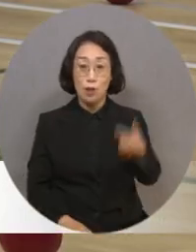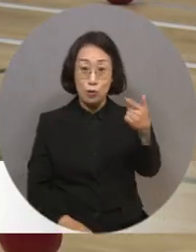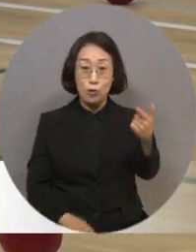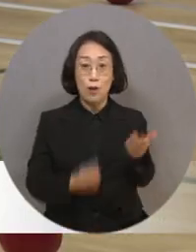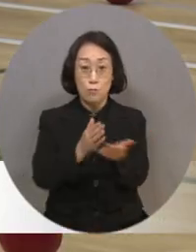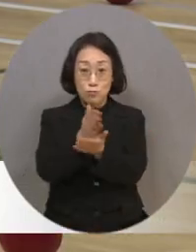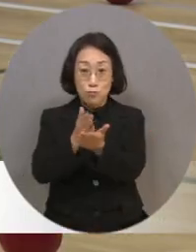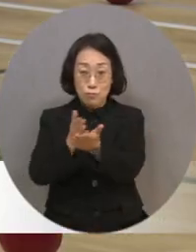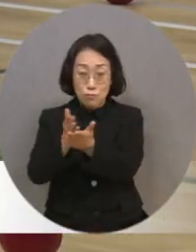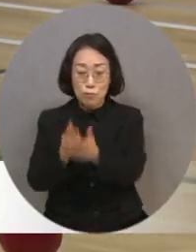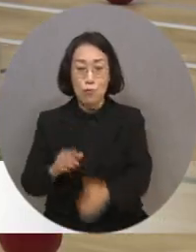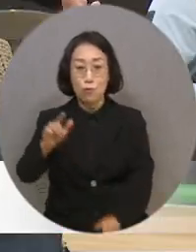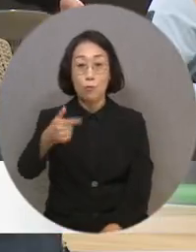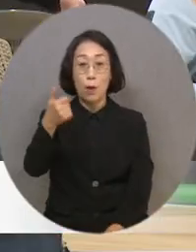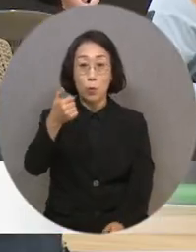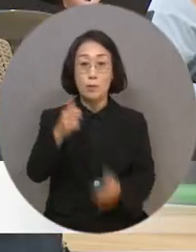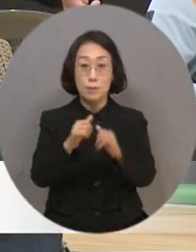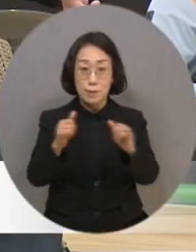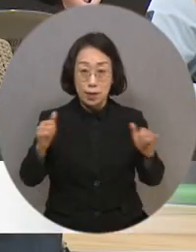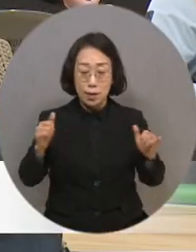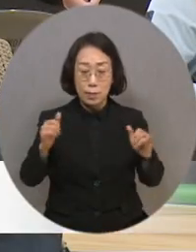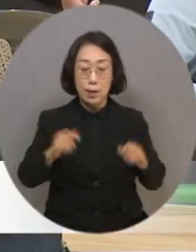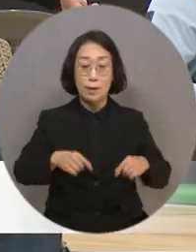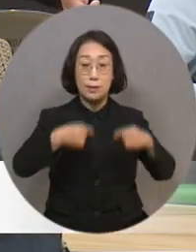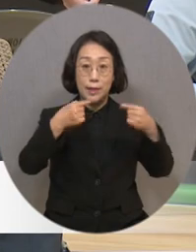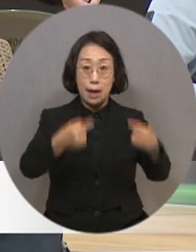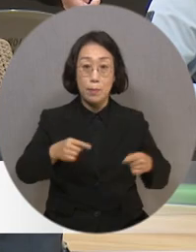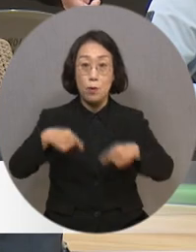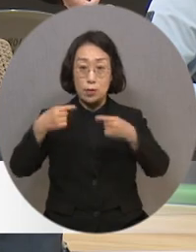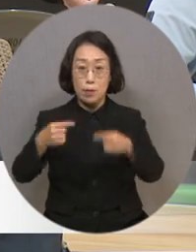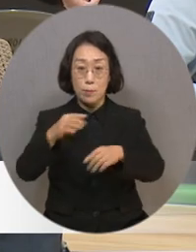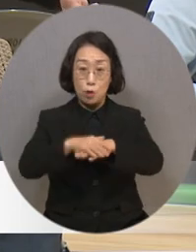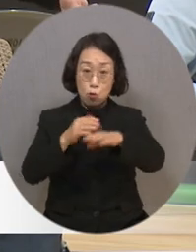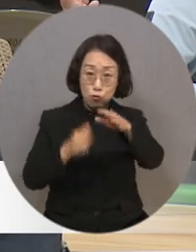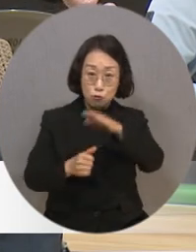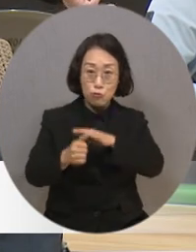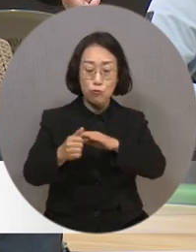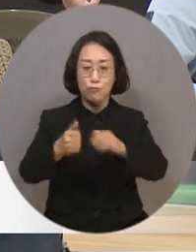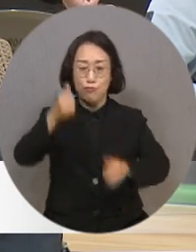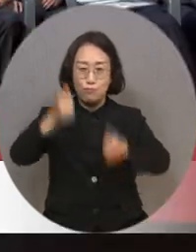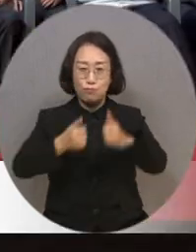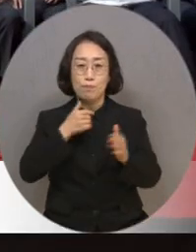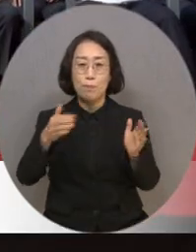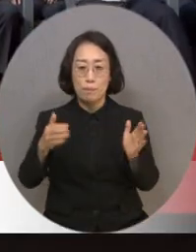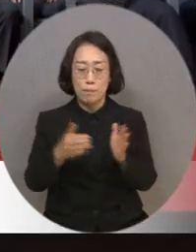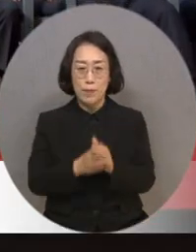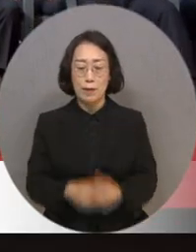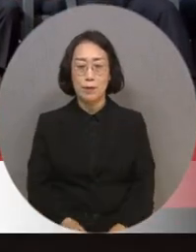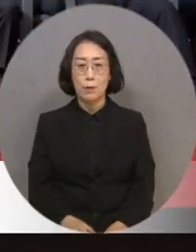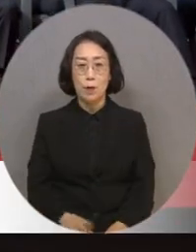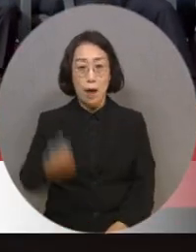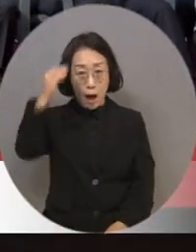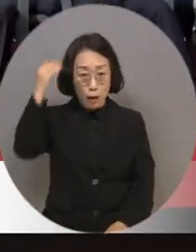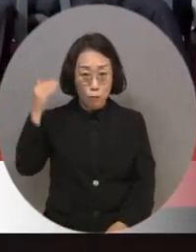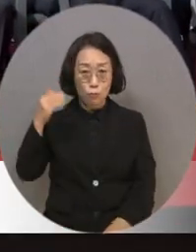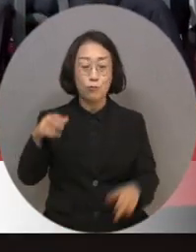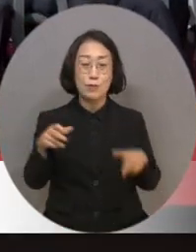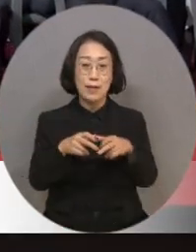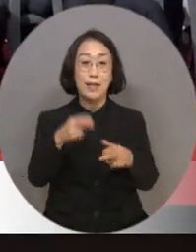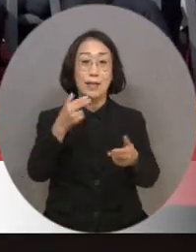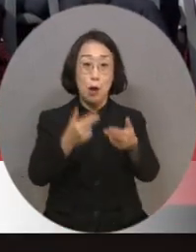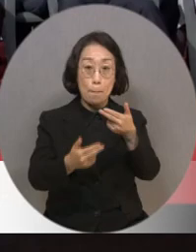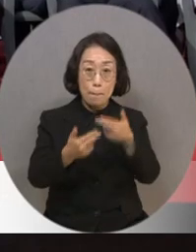종목으로 전국 650여 명의 선수단의 선의와 경쟁을 펼쳤습니다. 또